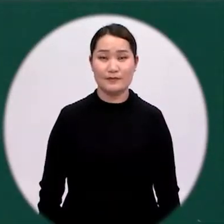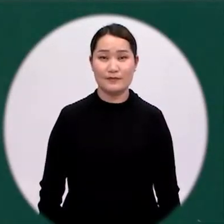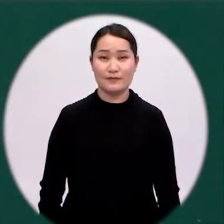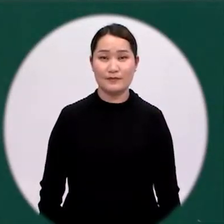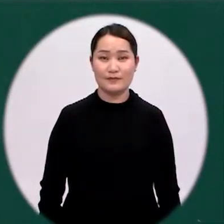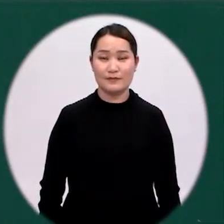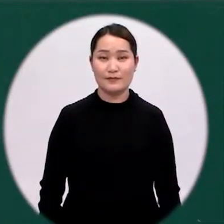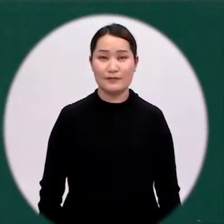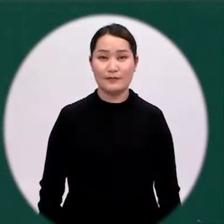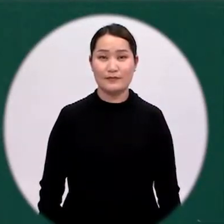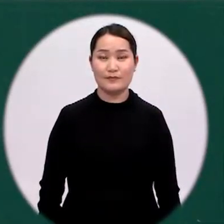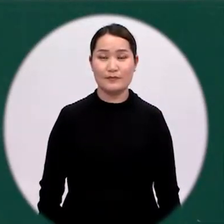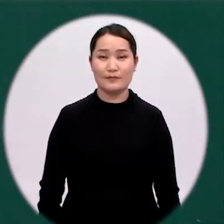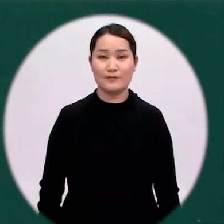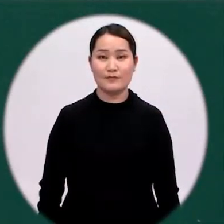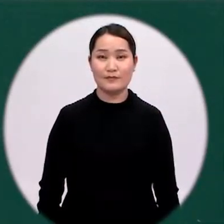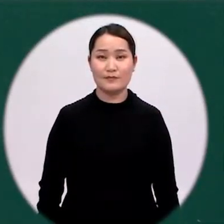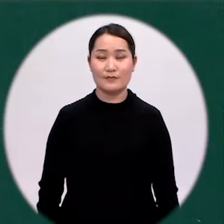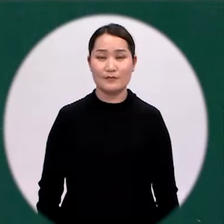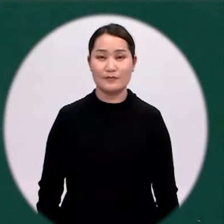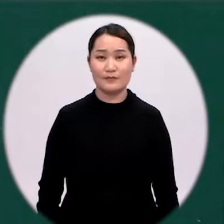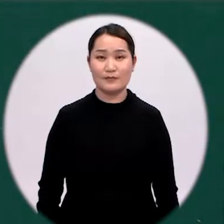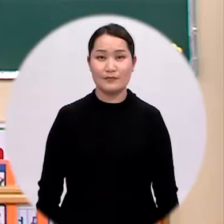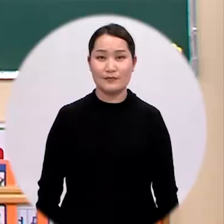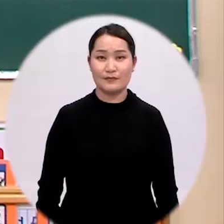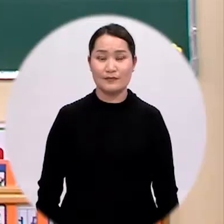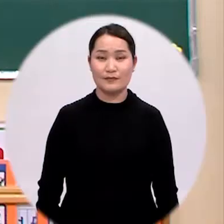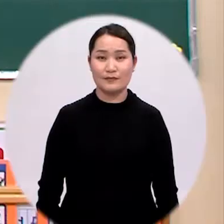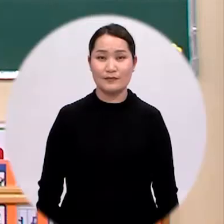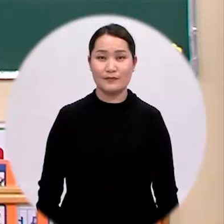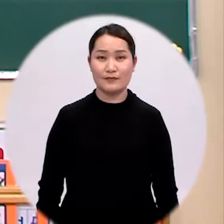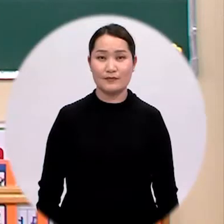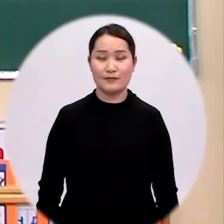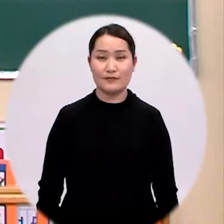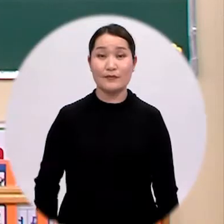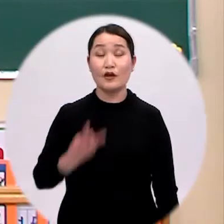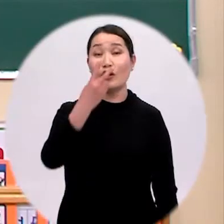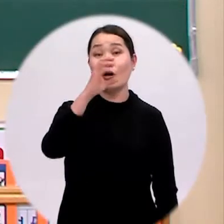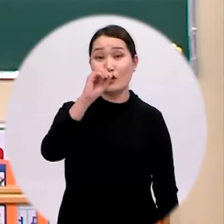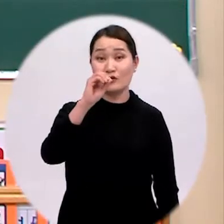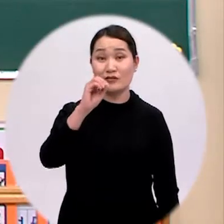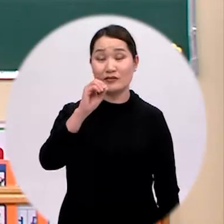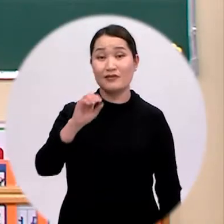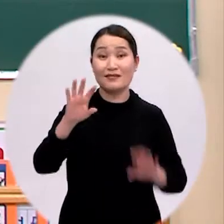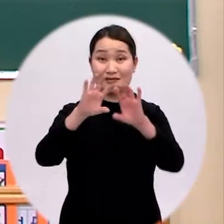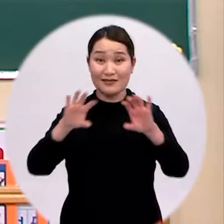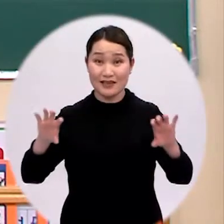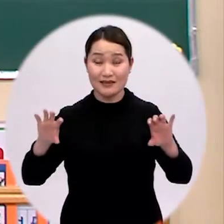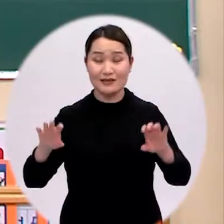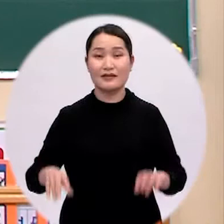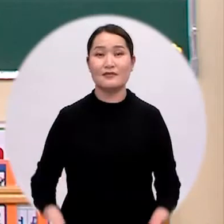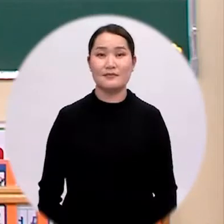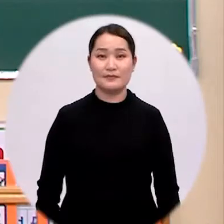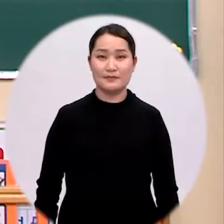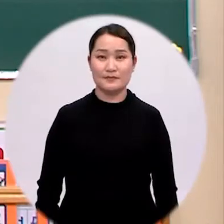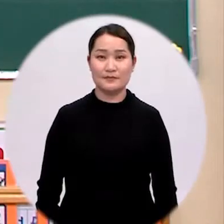5 төгрөг буюу 2 5 ширхэг болдог гэсэн тийм ээ. За, одоо 20 төгрөг маань хэдэн төгрөг болж задрах